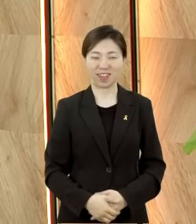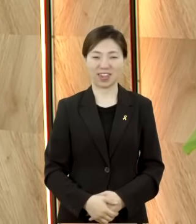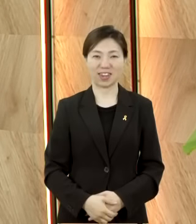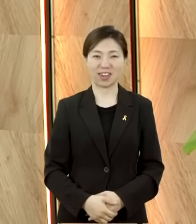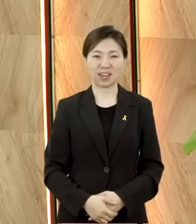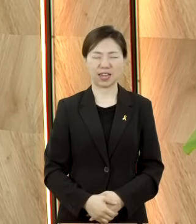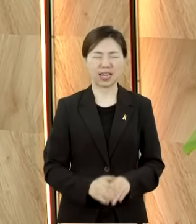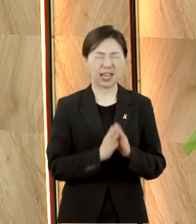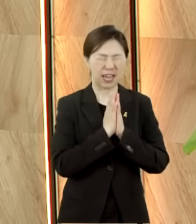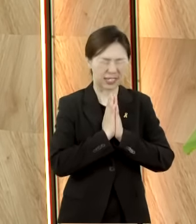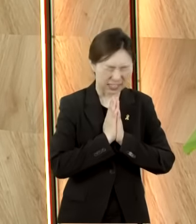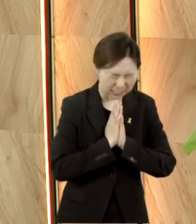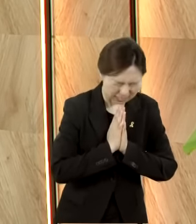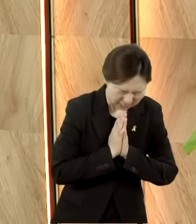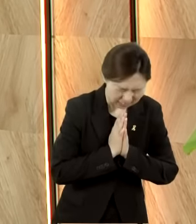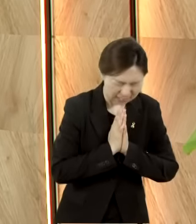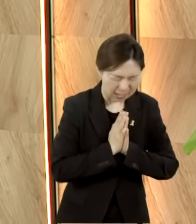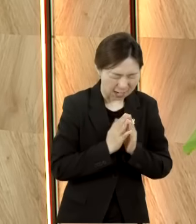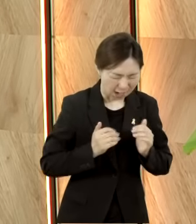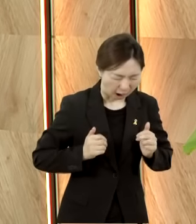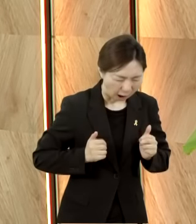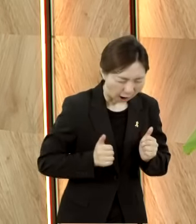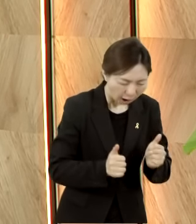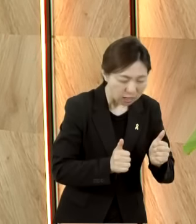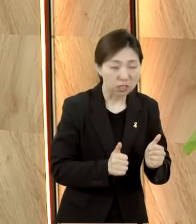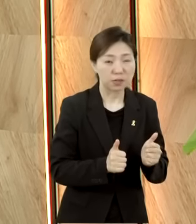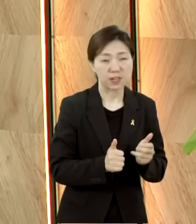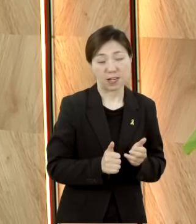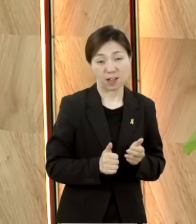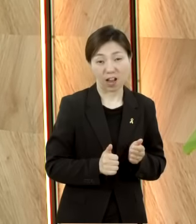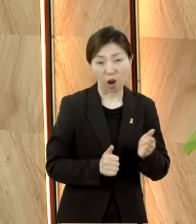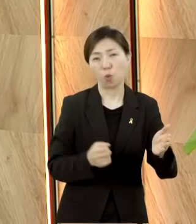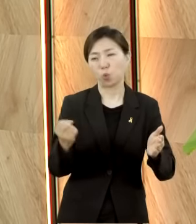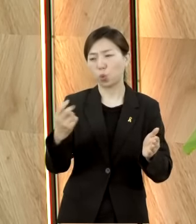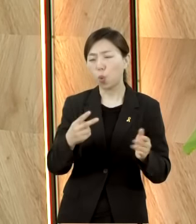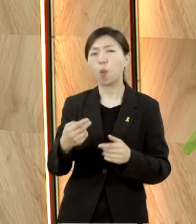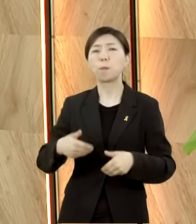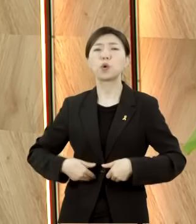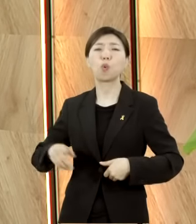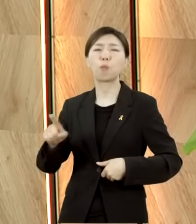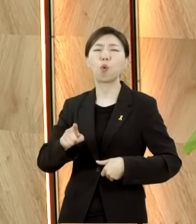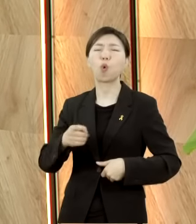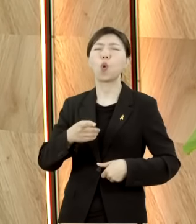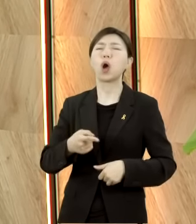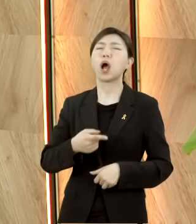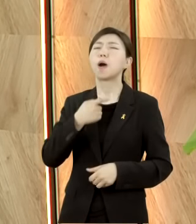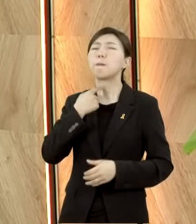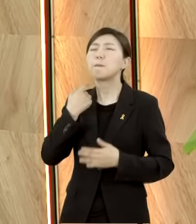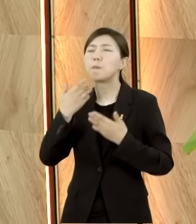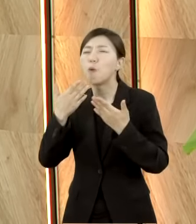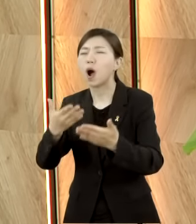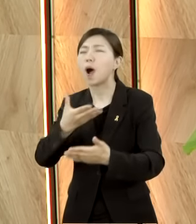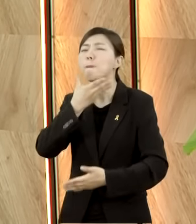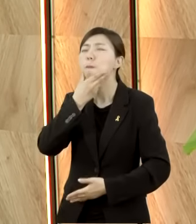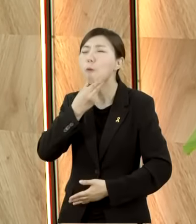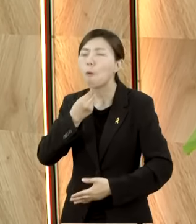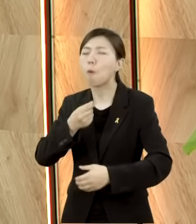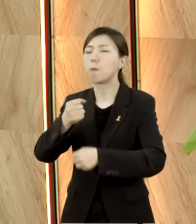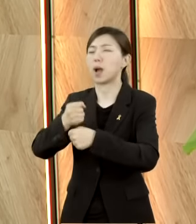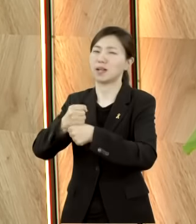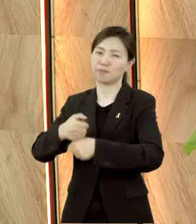하면 기도발이 좀 약하다 기도하되 기도하면서 평소에 복을 좀 많이